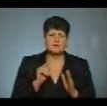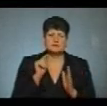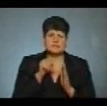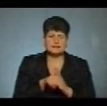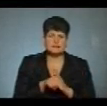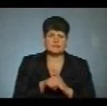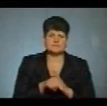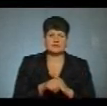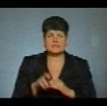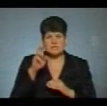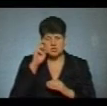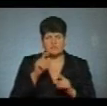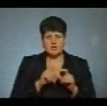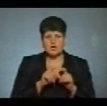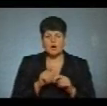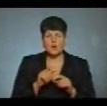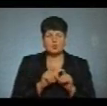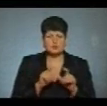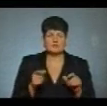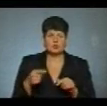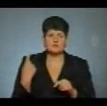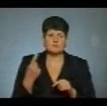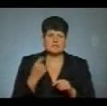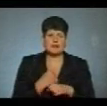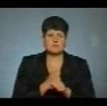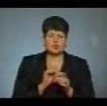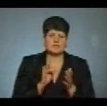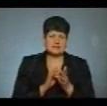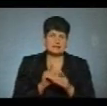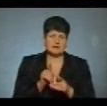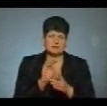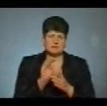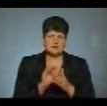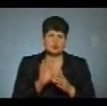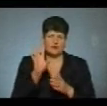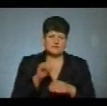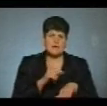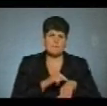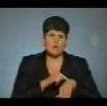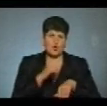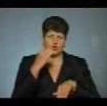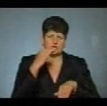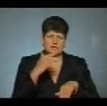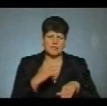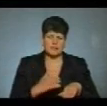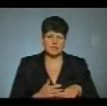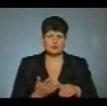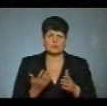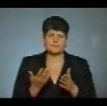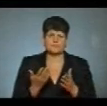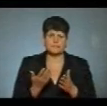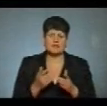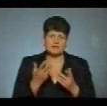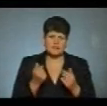сайт Державна установа Тернопільський обласний лабораторний центр, і там дуже гарно все розписано погодинно, на яких предметах.